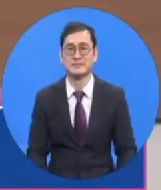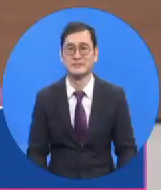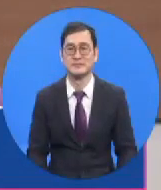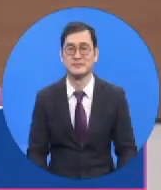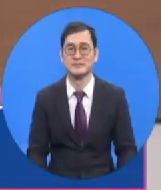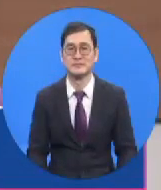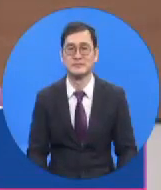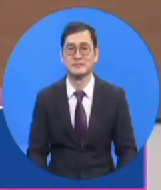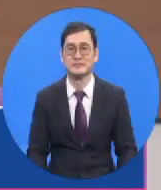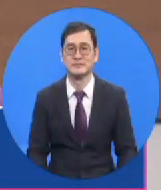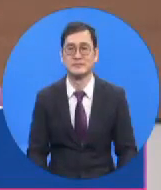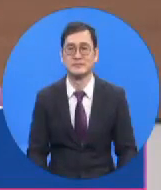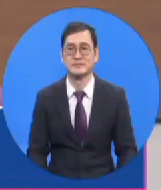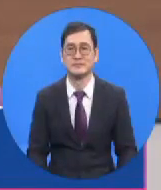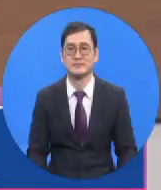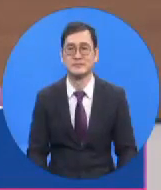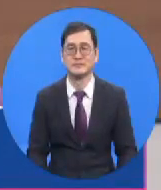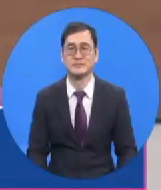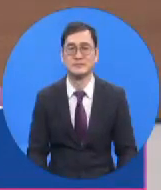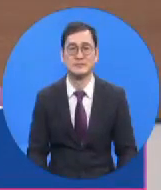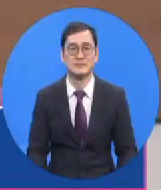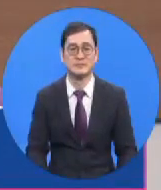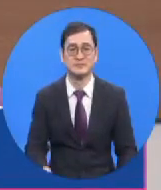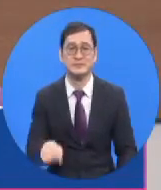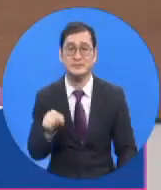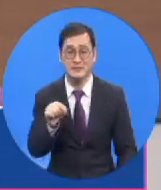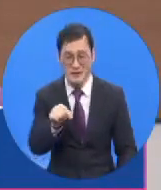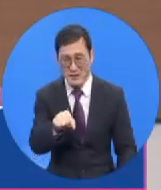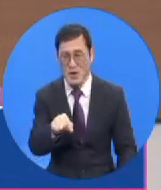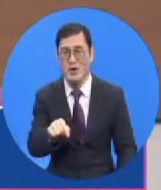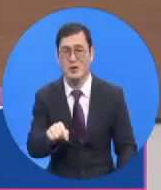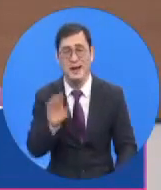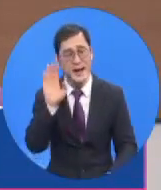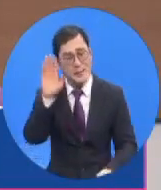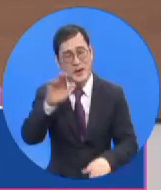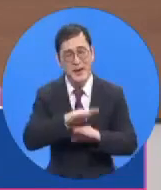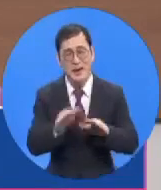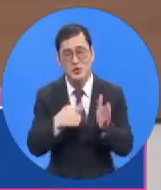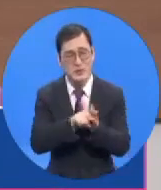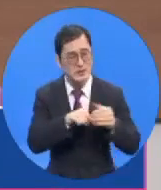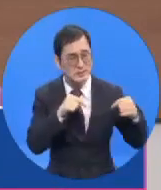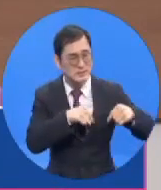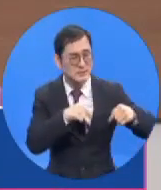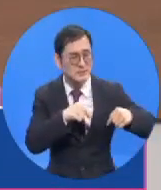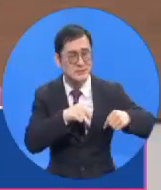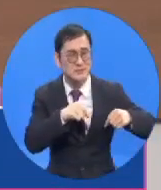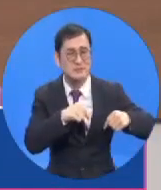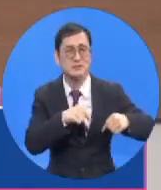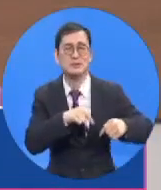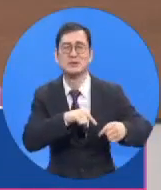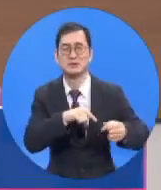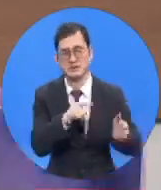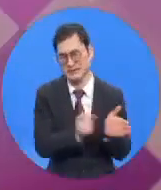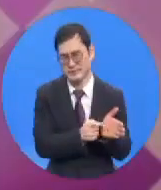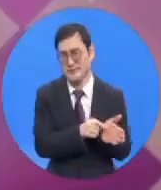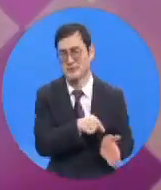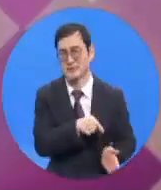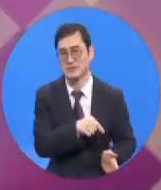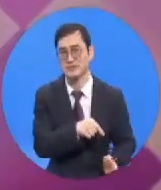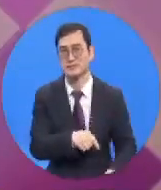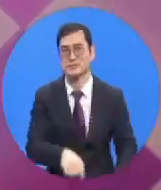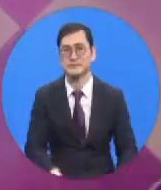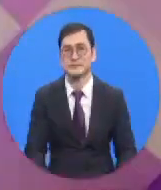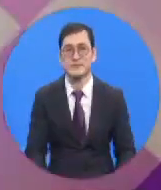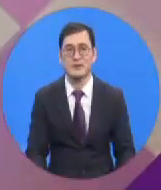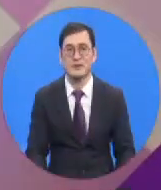수 있다고 생각해요. 근데 예. 이게 쭉 다 똑같이 나눠준 다음에 다시 계산해 보자. 그건 아닌 것 같은데. 예. 보신 것처럼 지원금